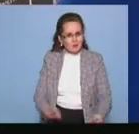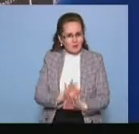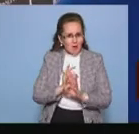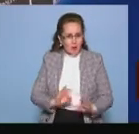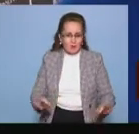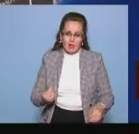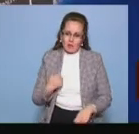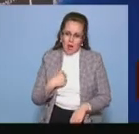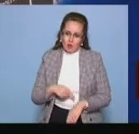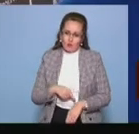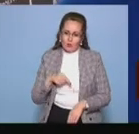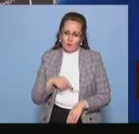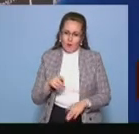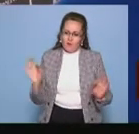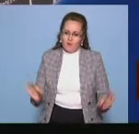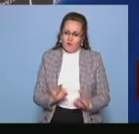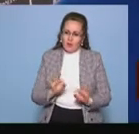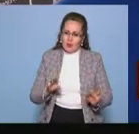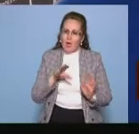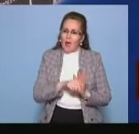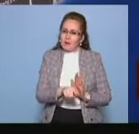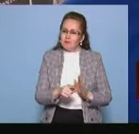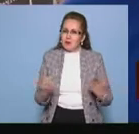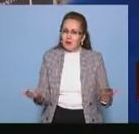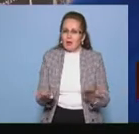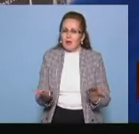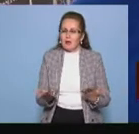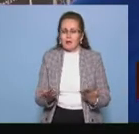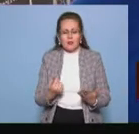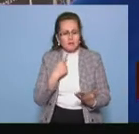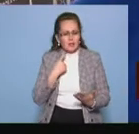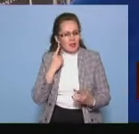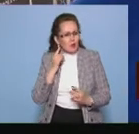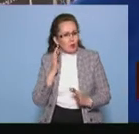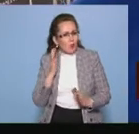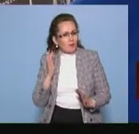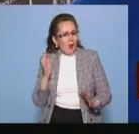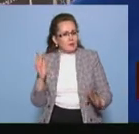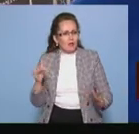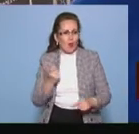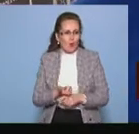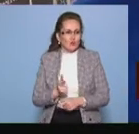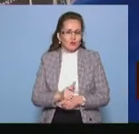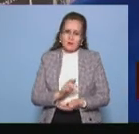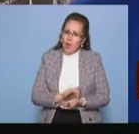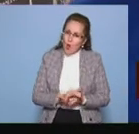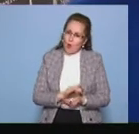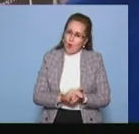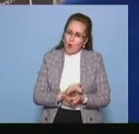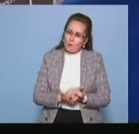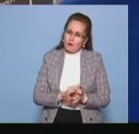Я чувствую в ней как какие-то интонации, такие очень знакомые,